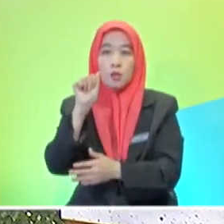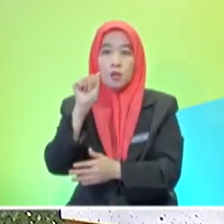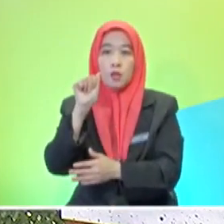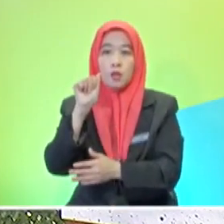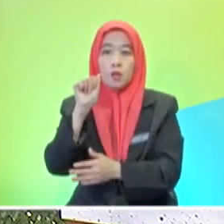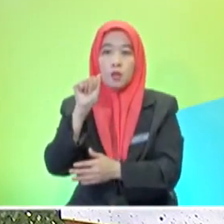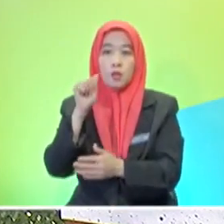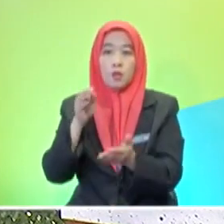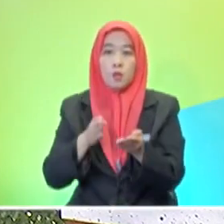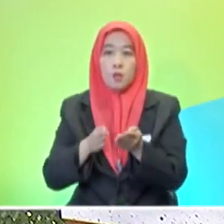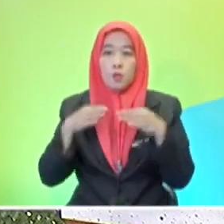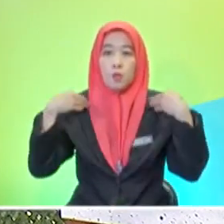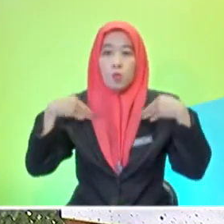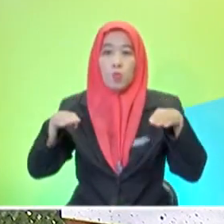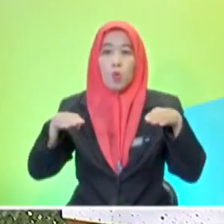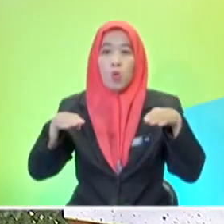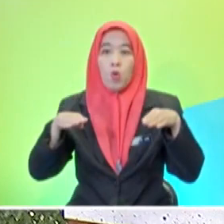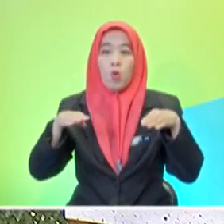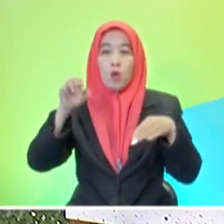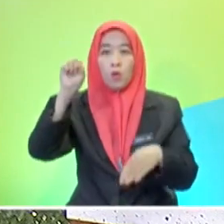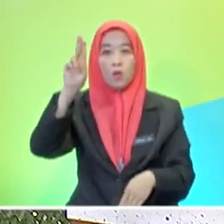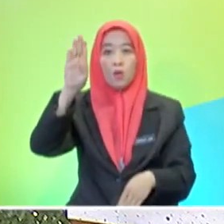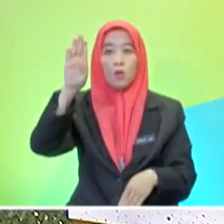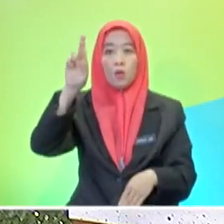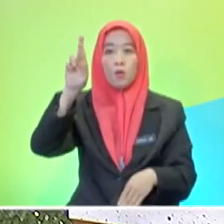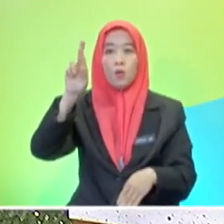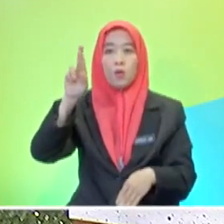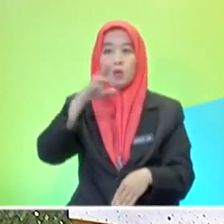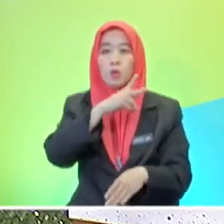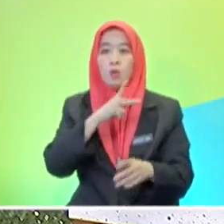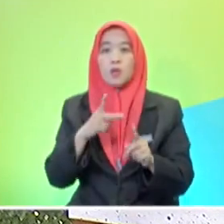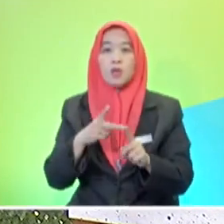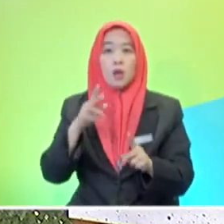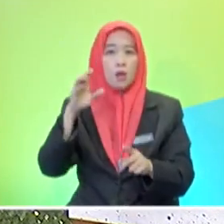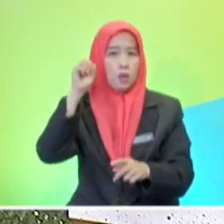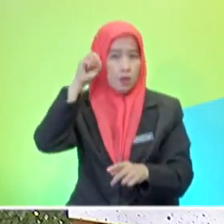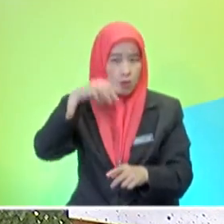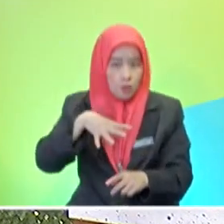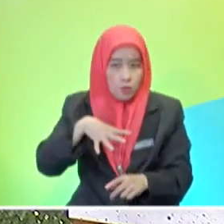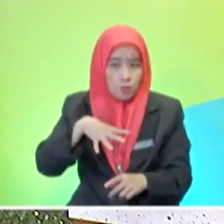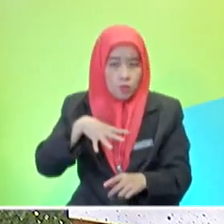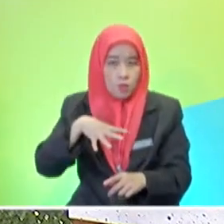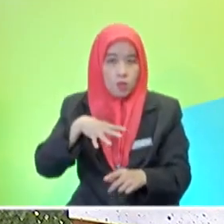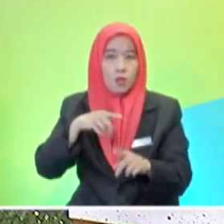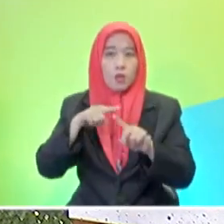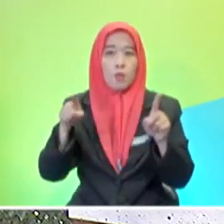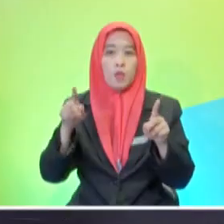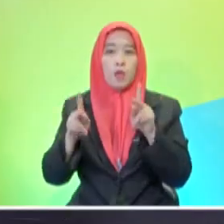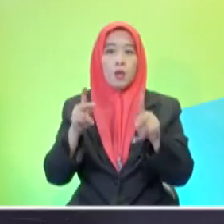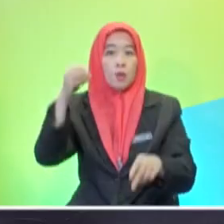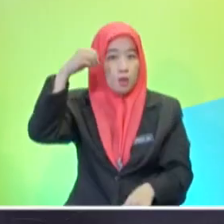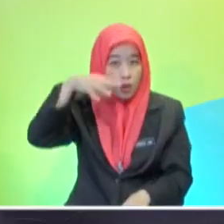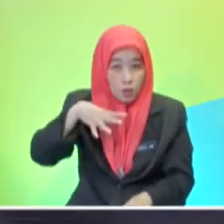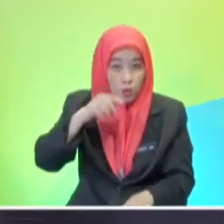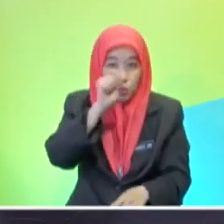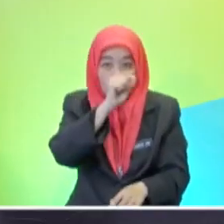dia? Dia layu, cikgu. Okay, macam layu pokok sikit. Saya. Jadi kalau layu, tuliskan pemerhatian di